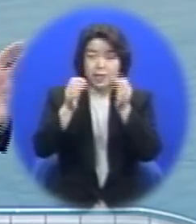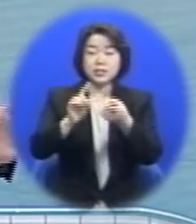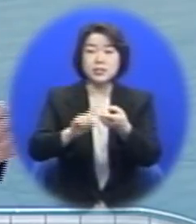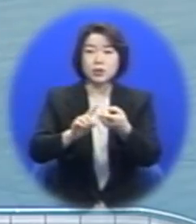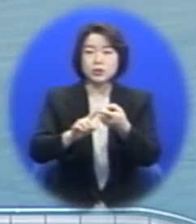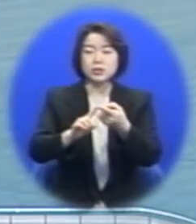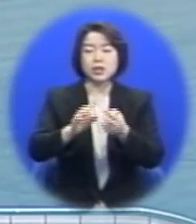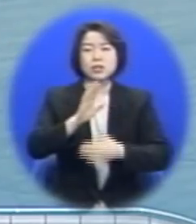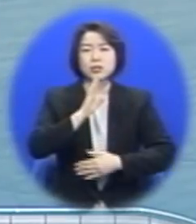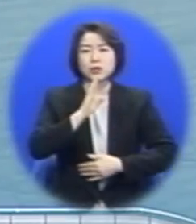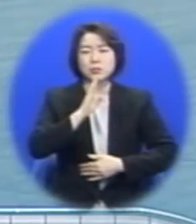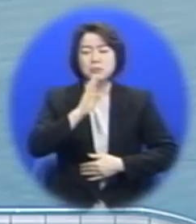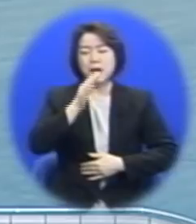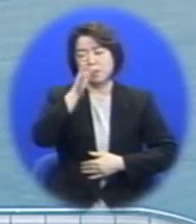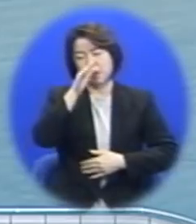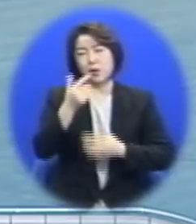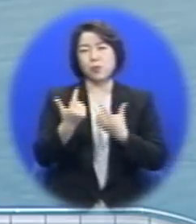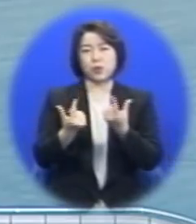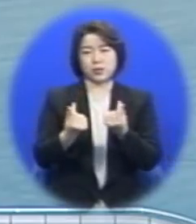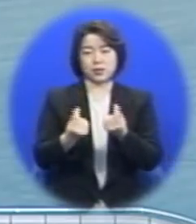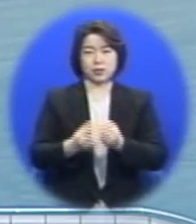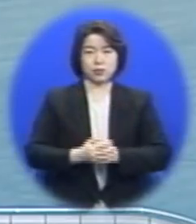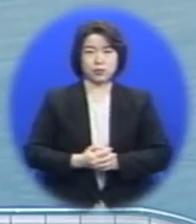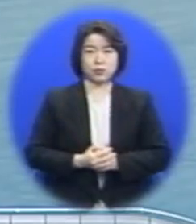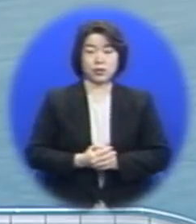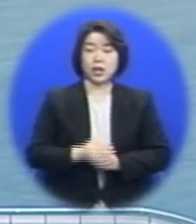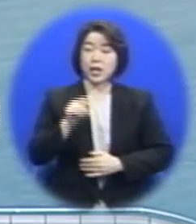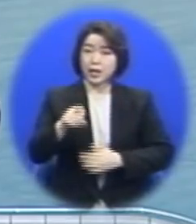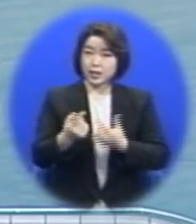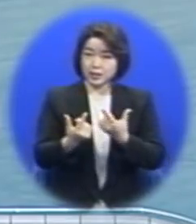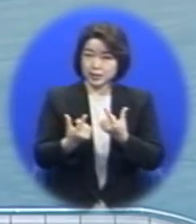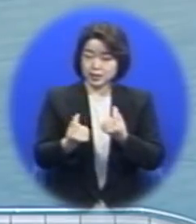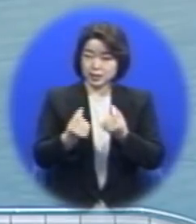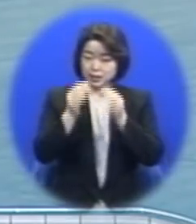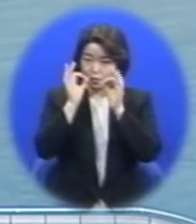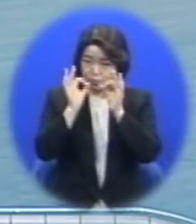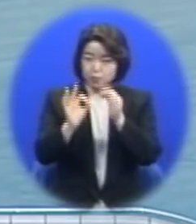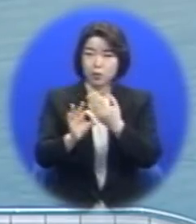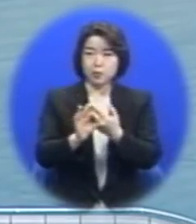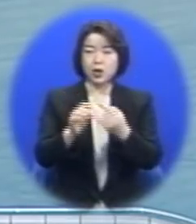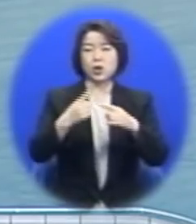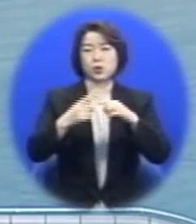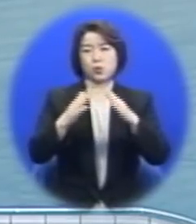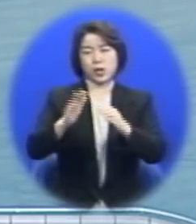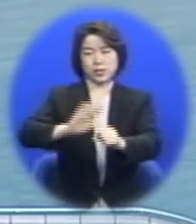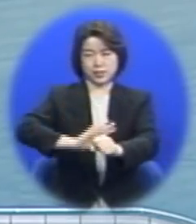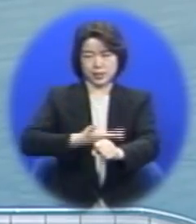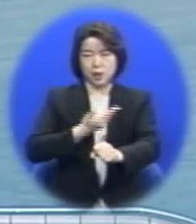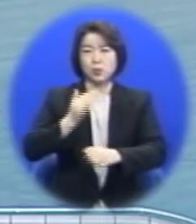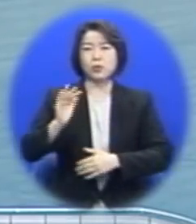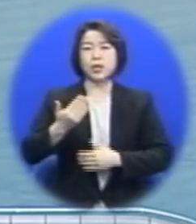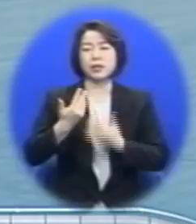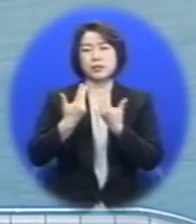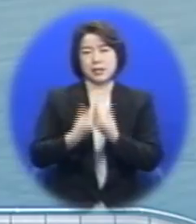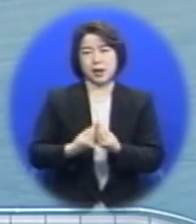정말 바보 같은 일입니다. 그렇게 하다가 보니까 교회가 잘못되는 경우가